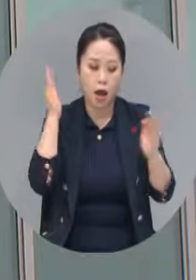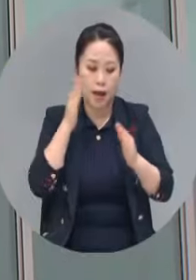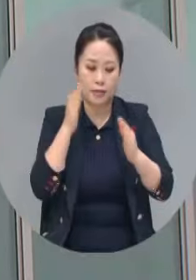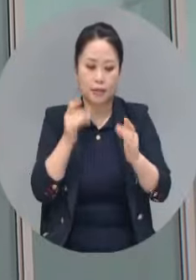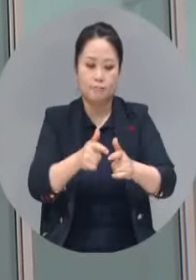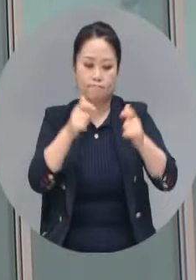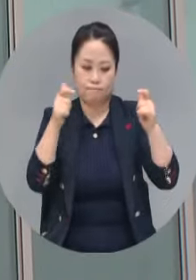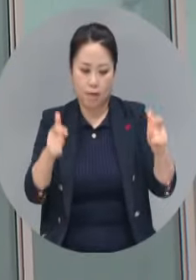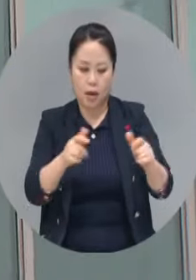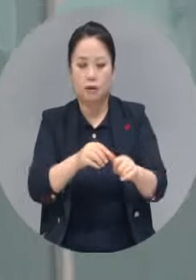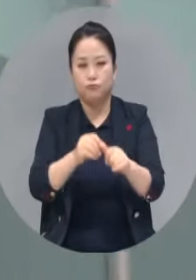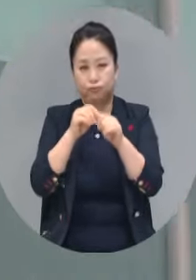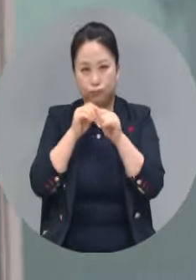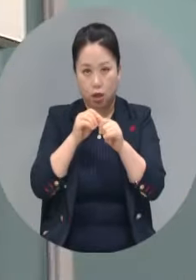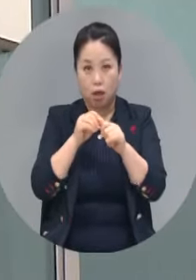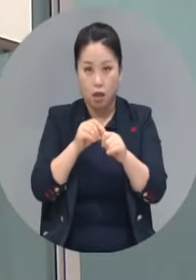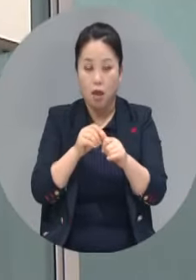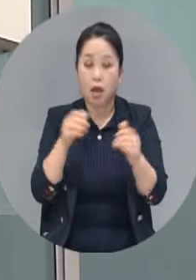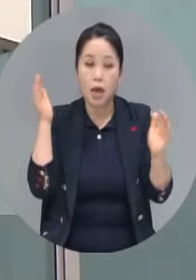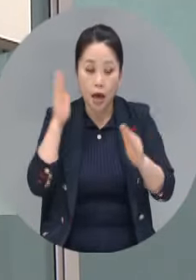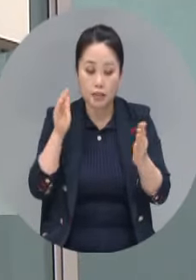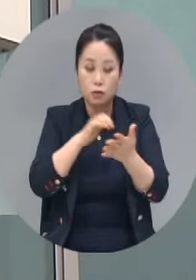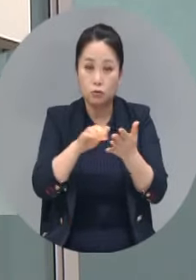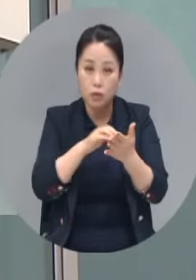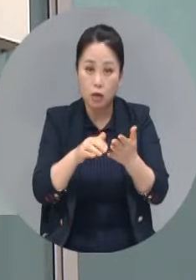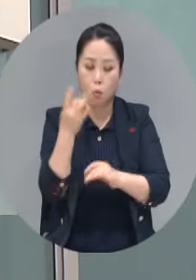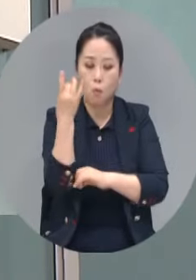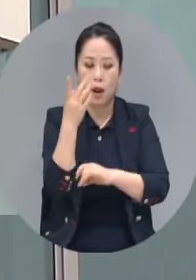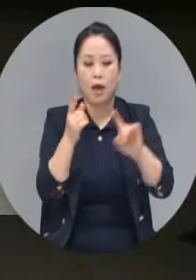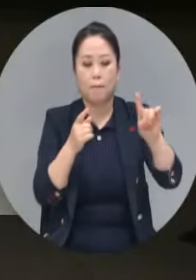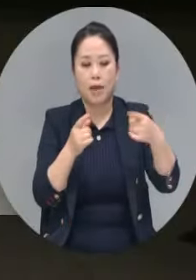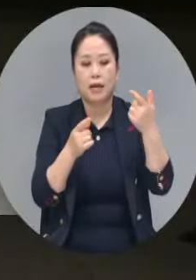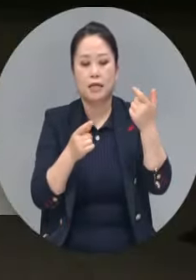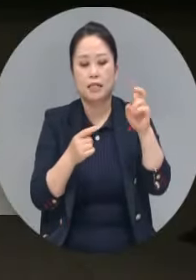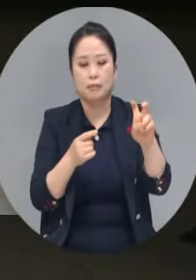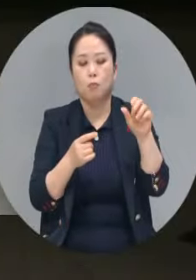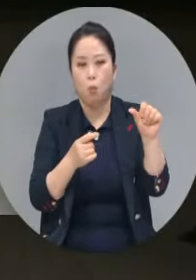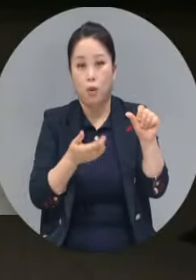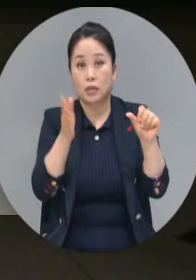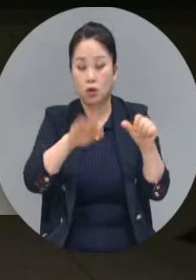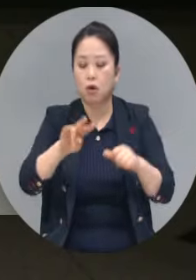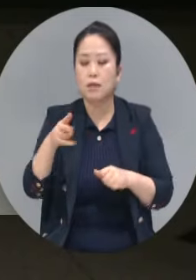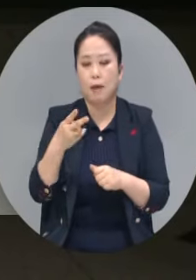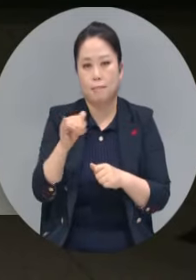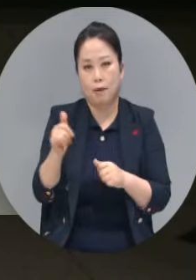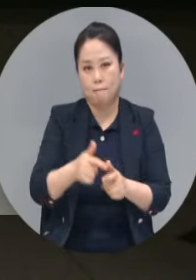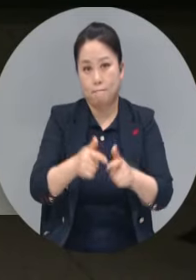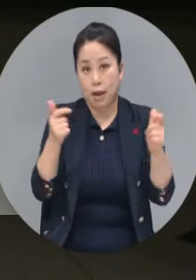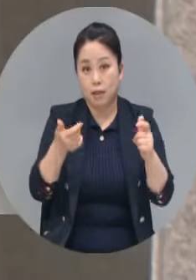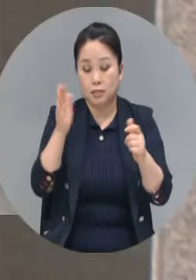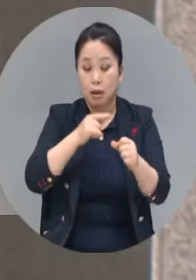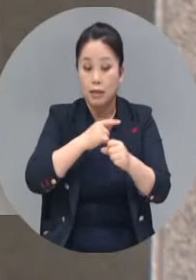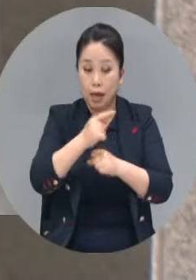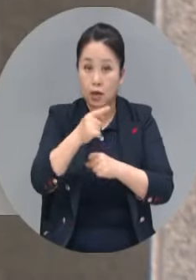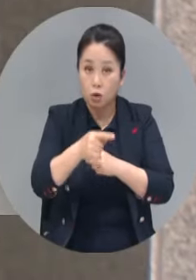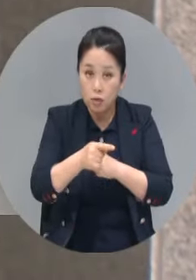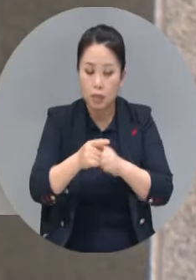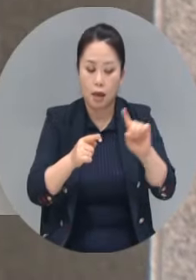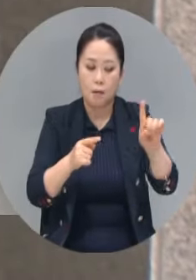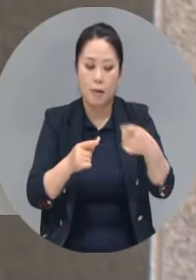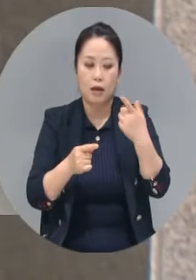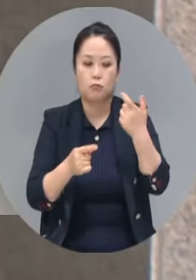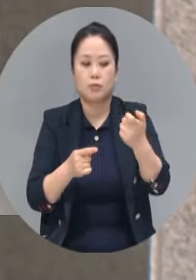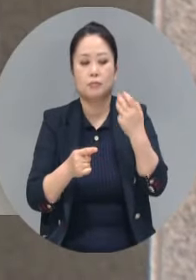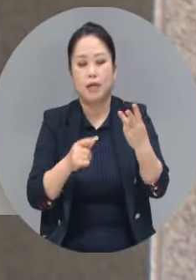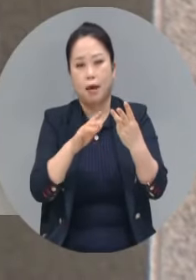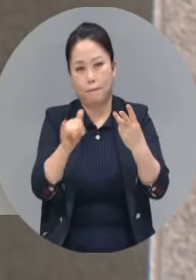모집합니다. 입학 정원은 기존 125명에서 200명으로 늘어났지만 내년 의대 신입생은